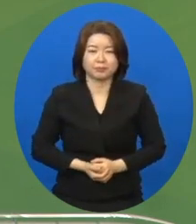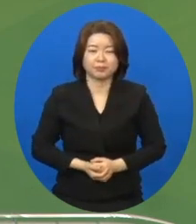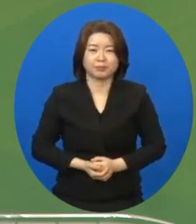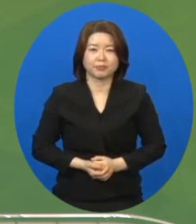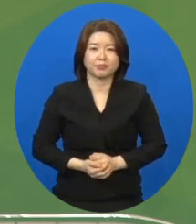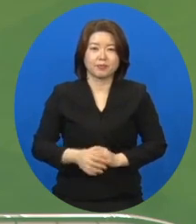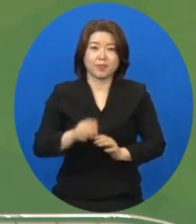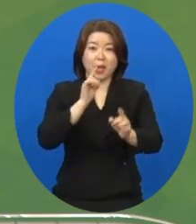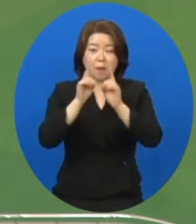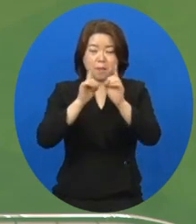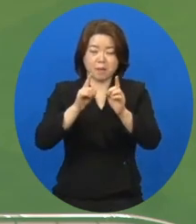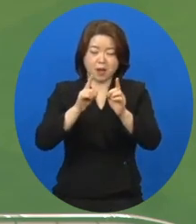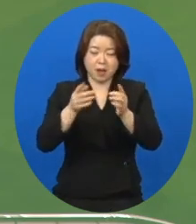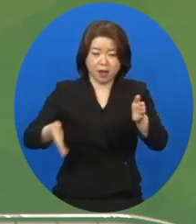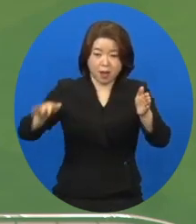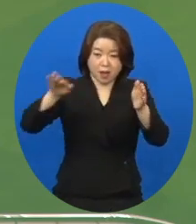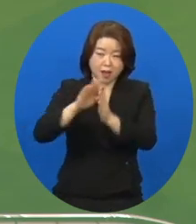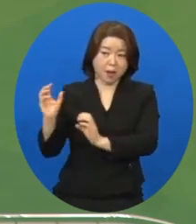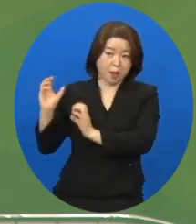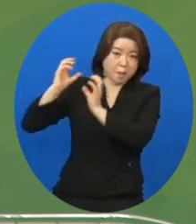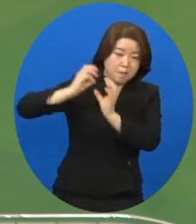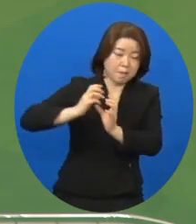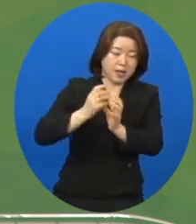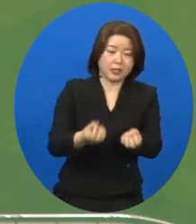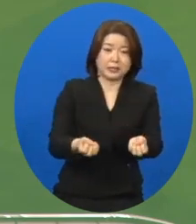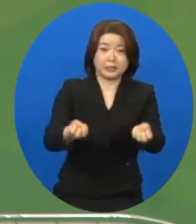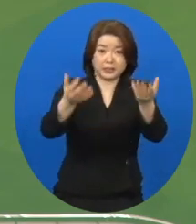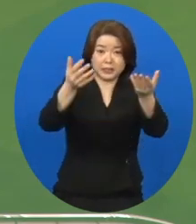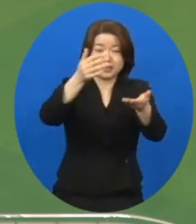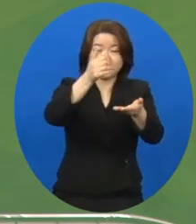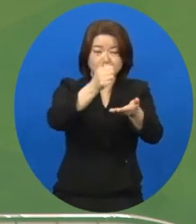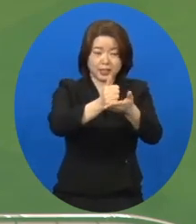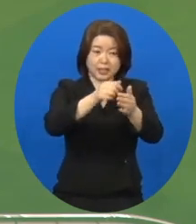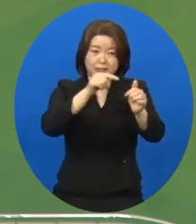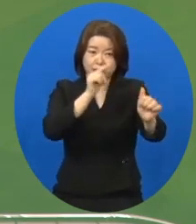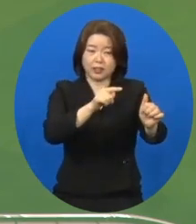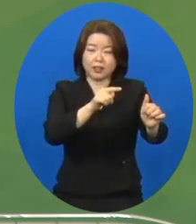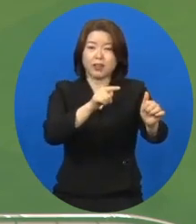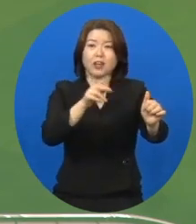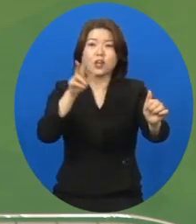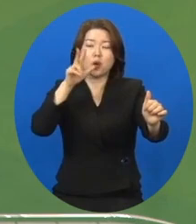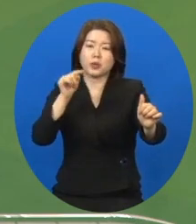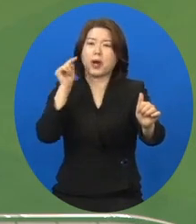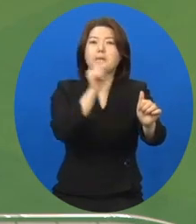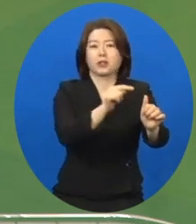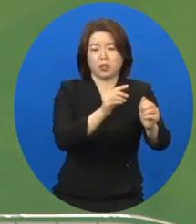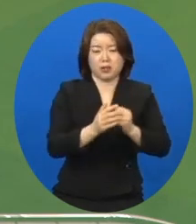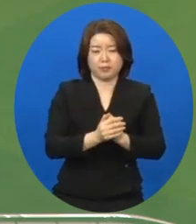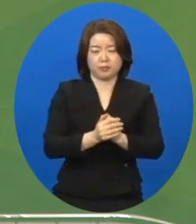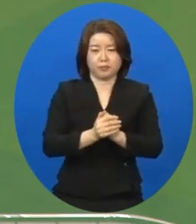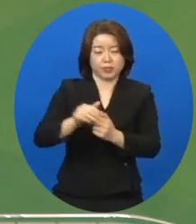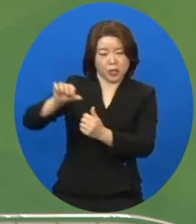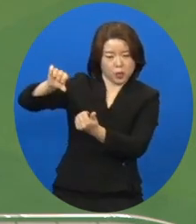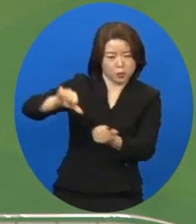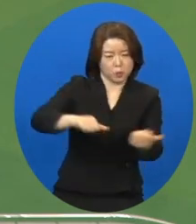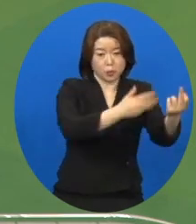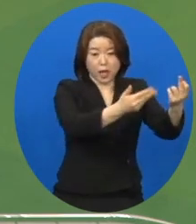언약궤를 맨 제사장들에게 여호수아가 그렇게 명령합니다. 요단강에 발을